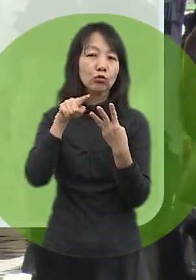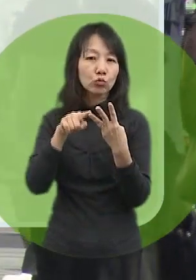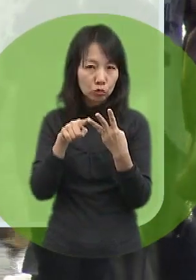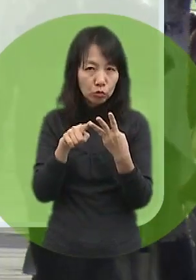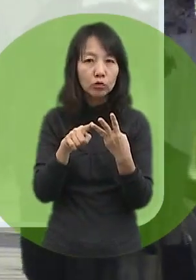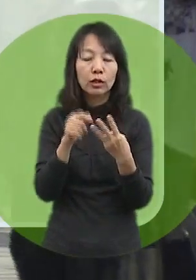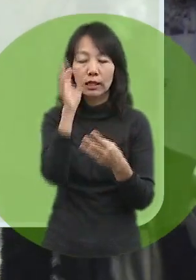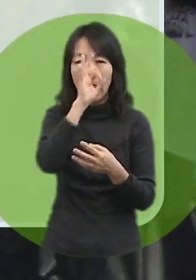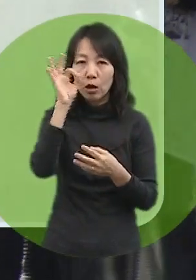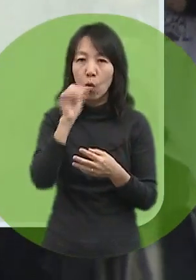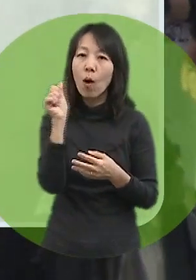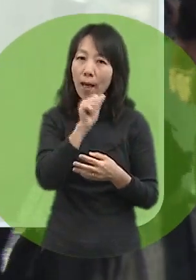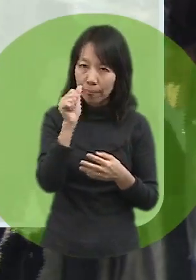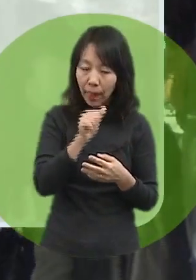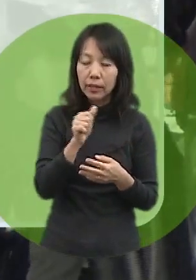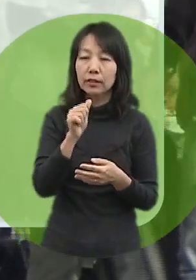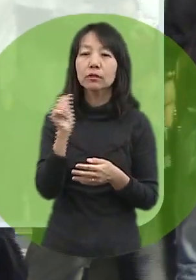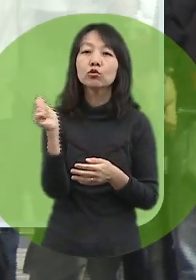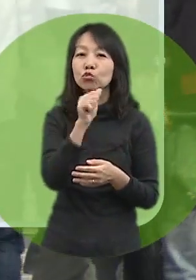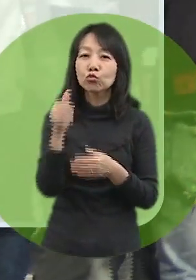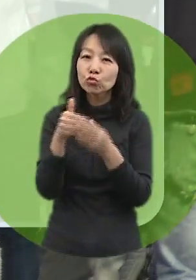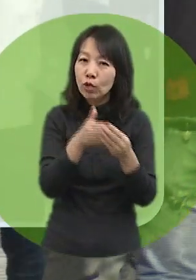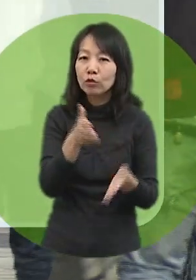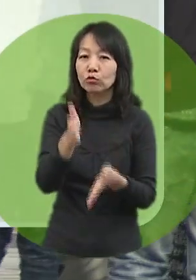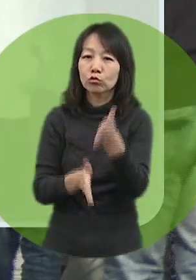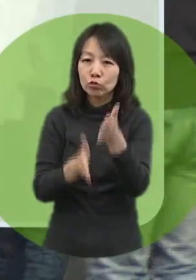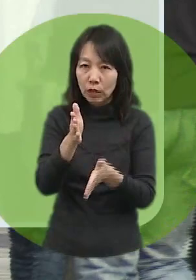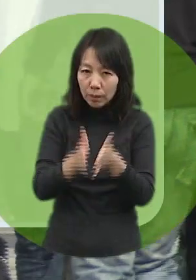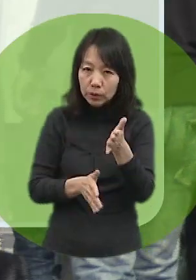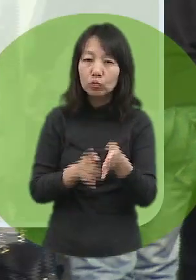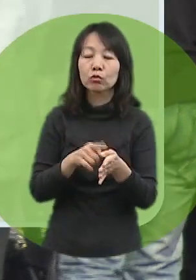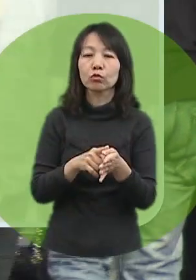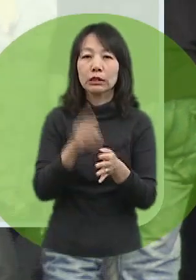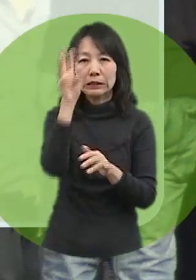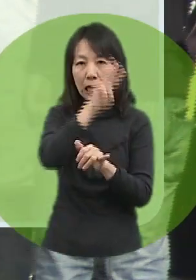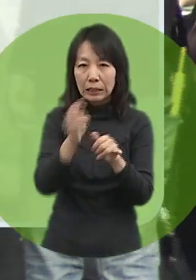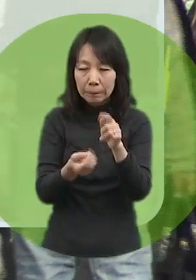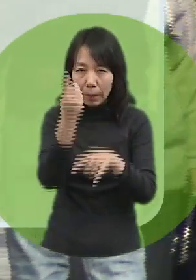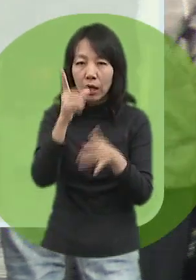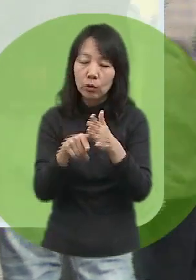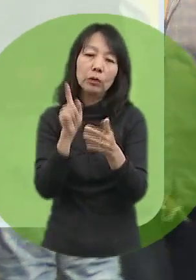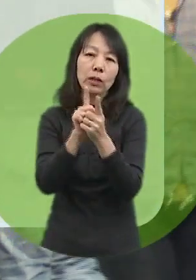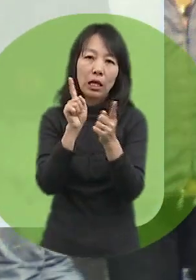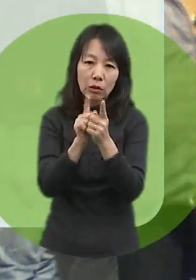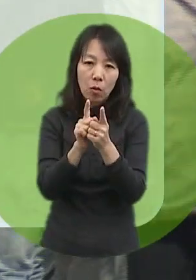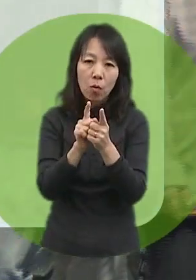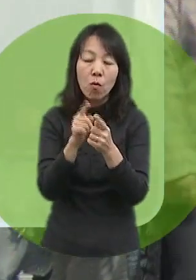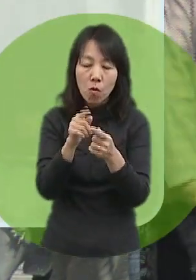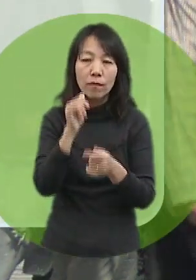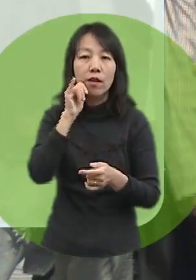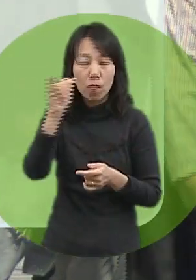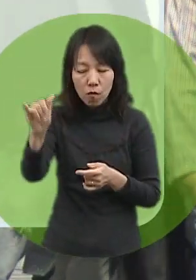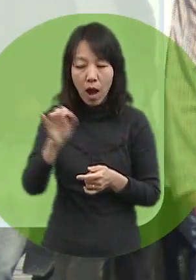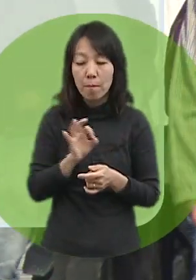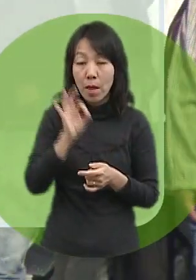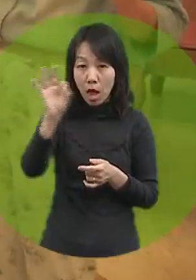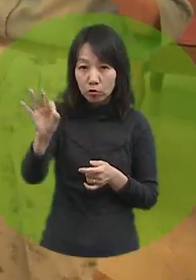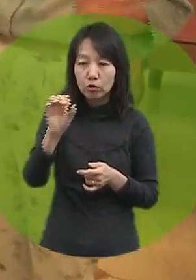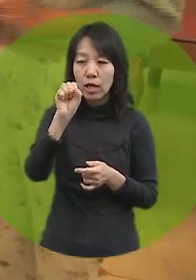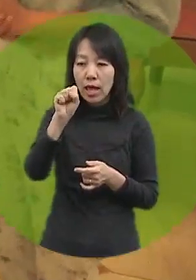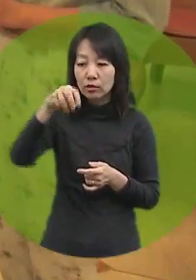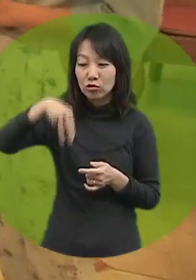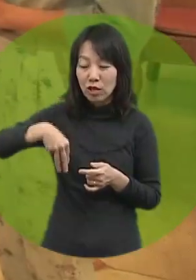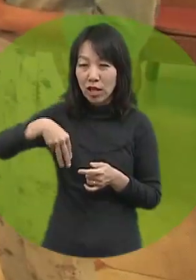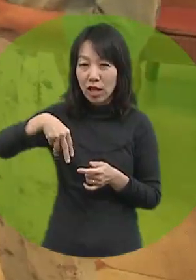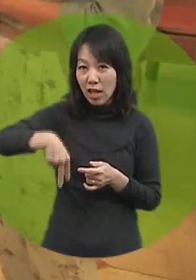や通訳サービス、災害時の対応などを電話、メール、SNS で行っています。 い